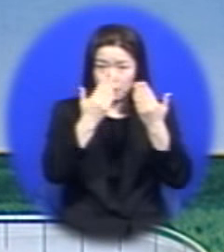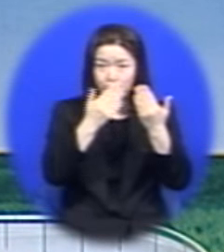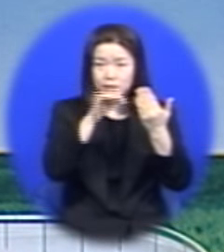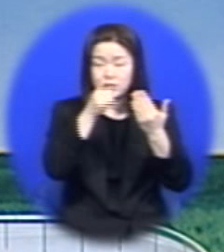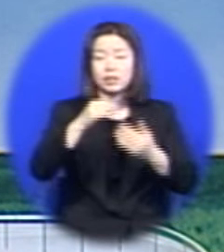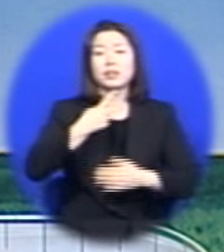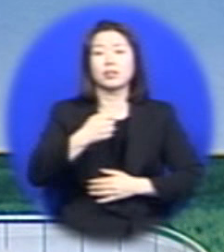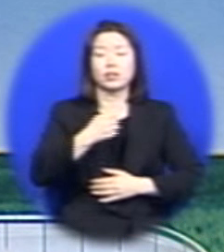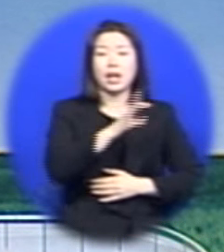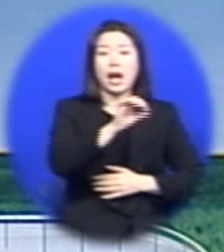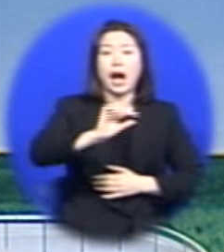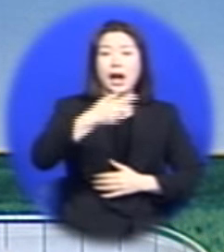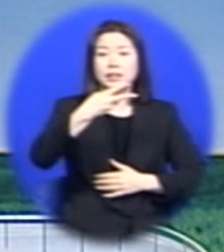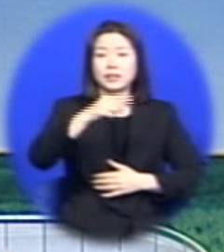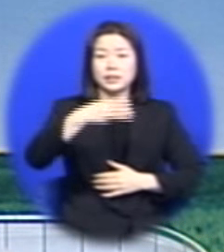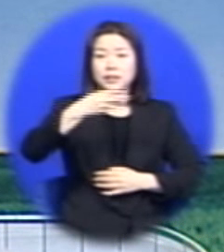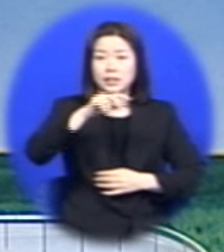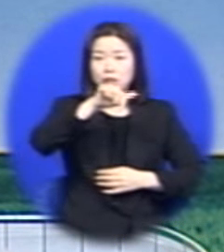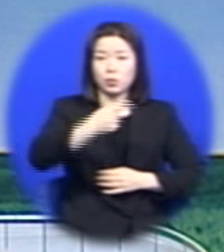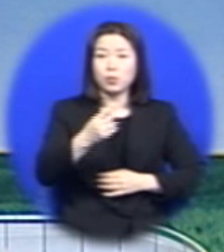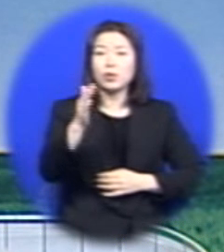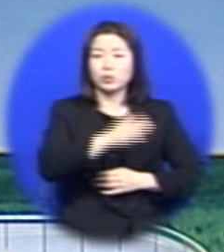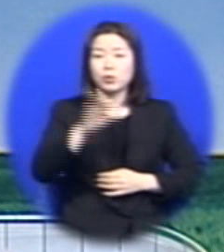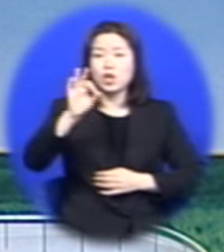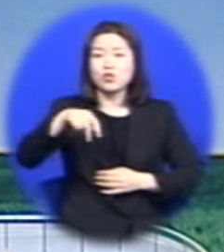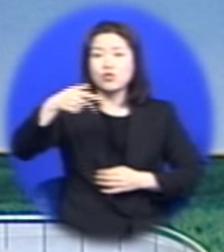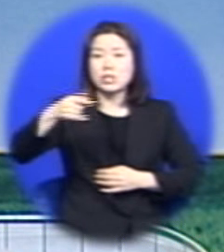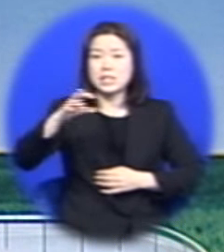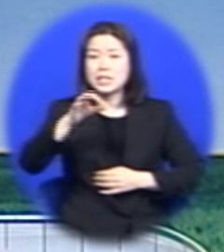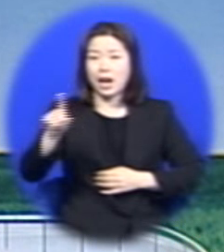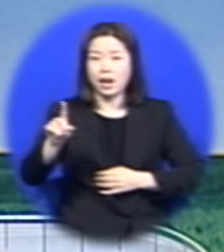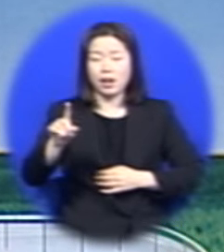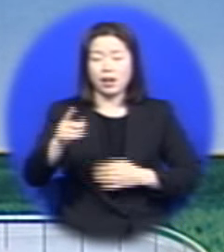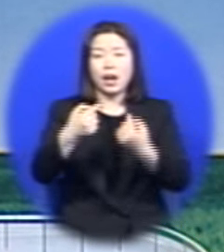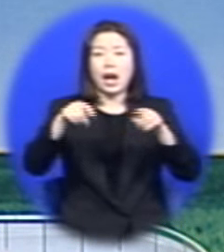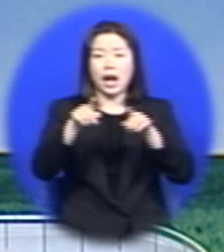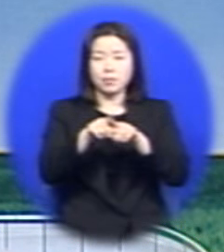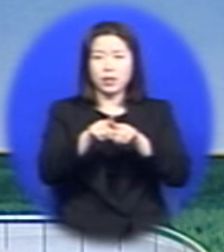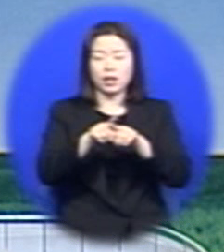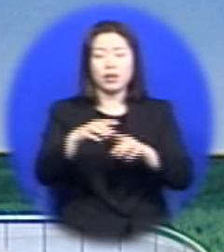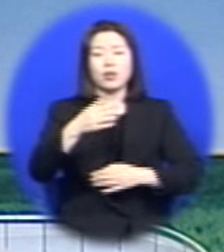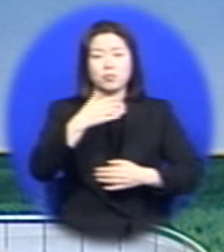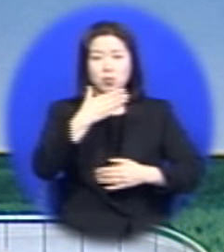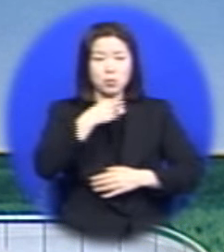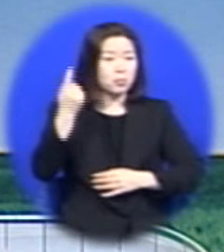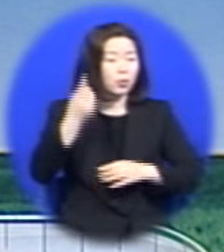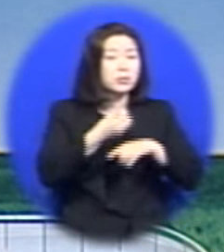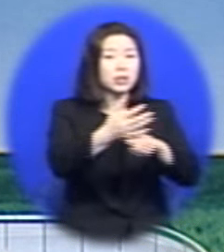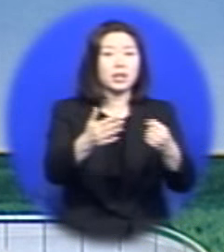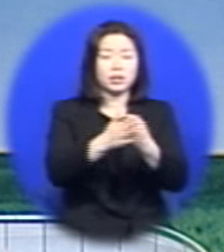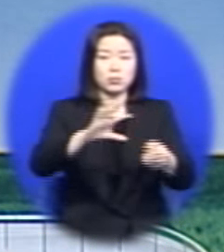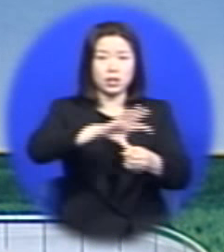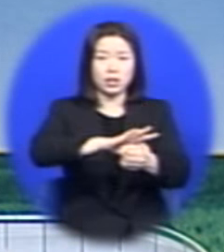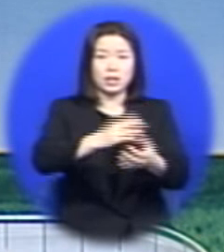안드린이고 유니아에 대한 언급이 나옵니다. 함께 감옥에 갇혔어요. 복음 전하는 것 때문에. 이런